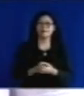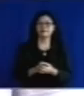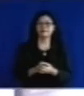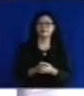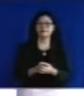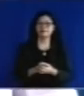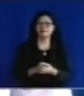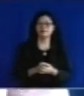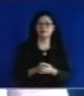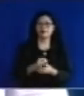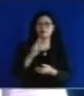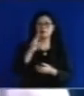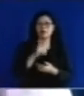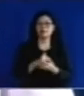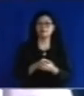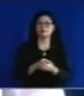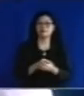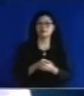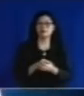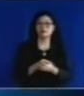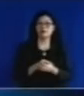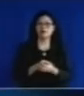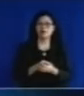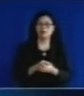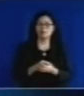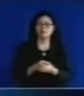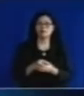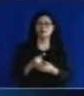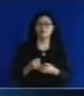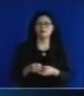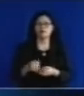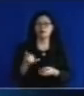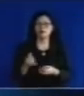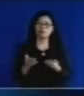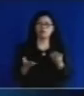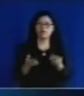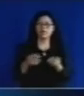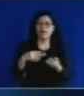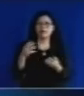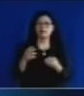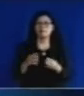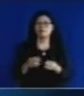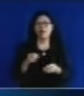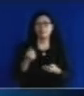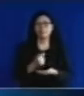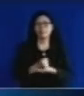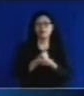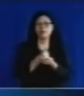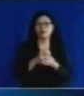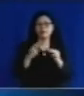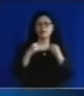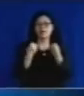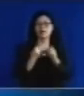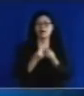Itu. Yang kedua, perusda-perusda yang mungkin nanti bisa membantu masyarakat, tetapi